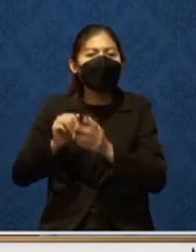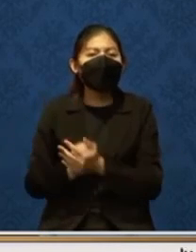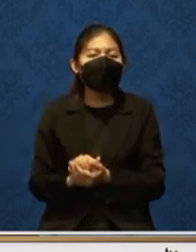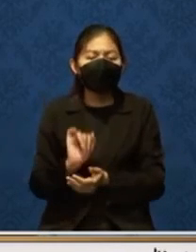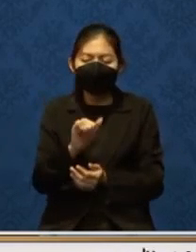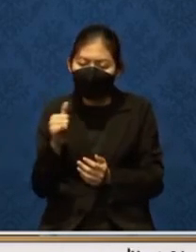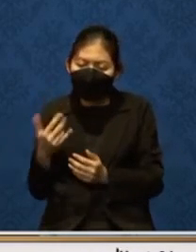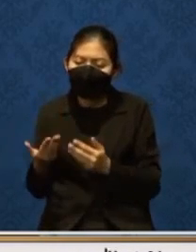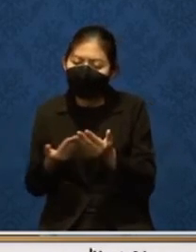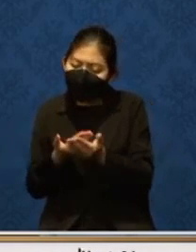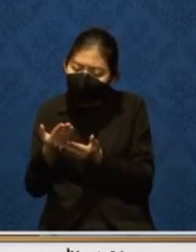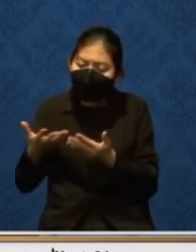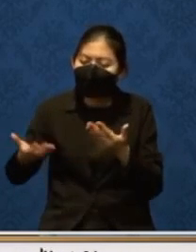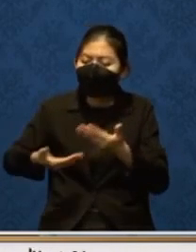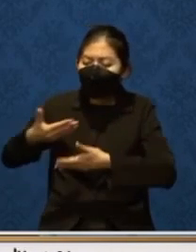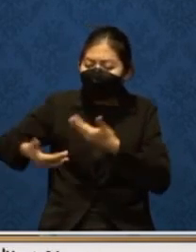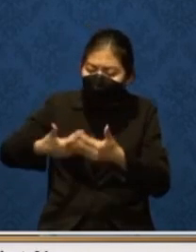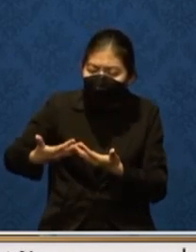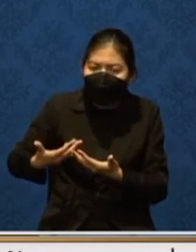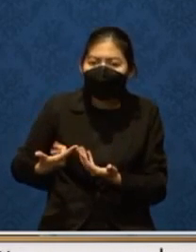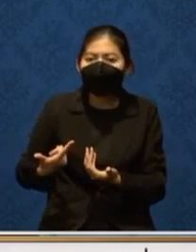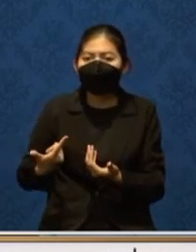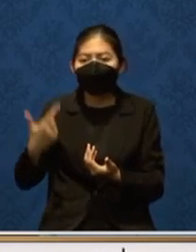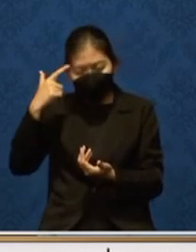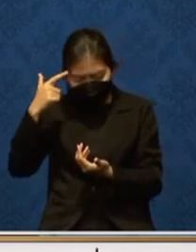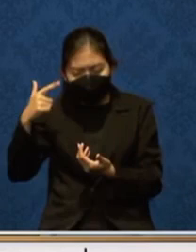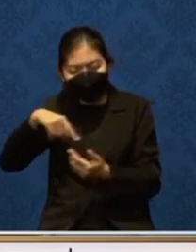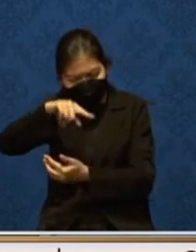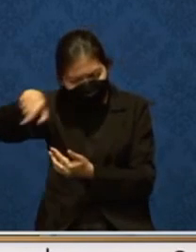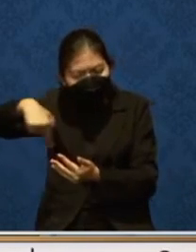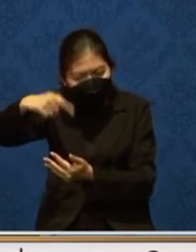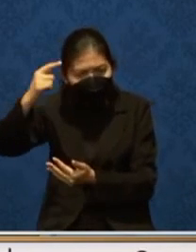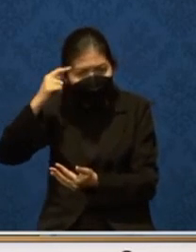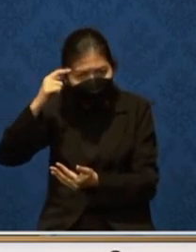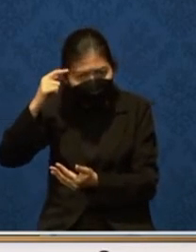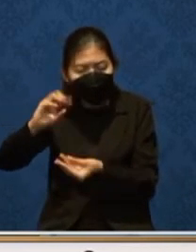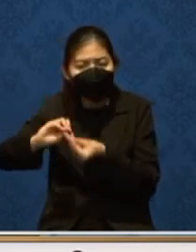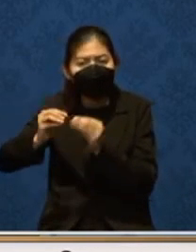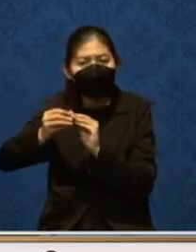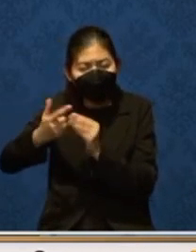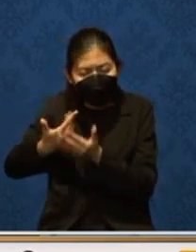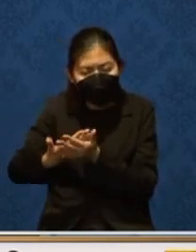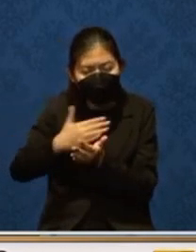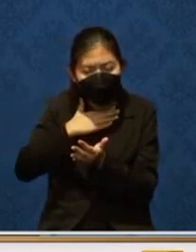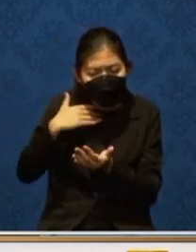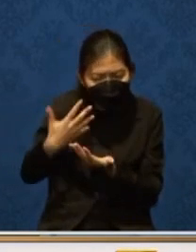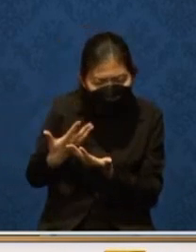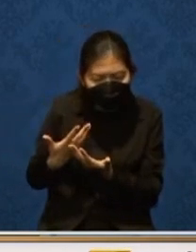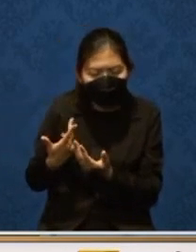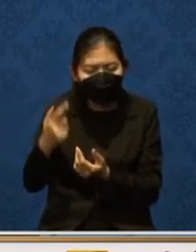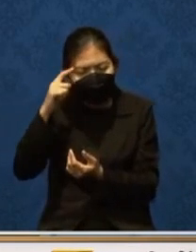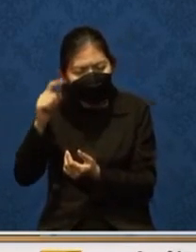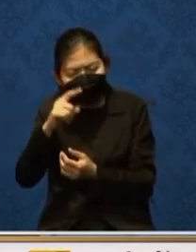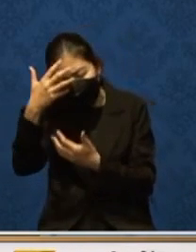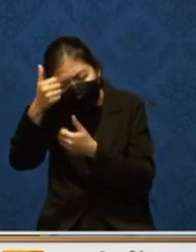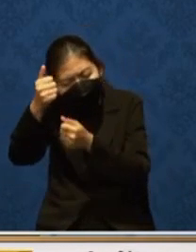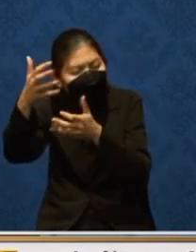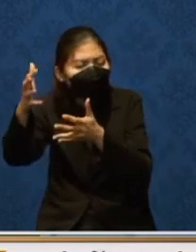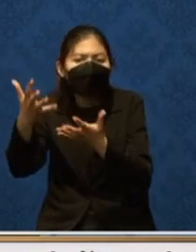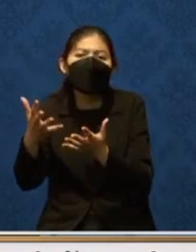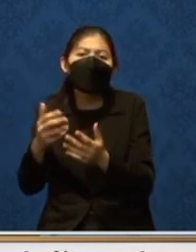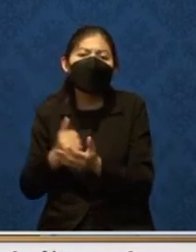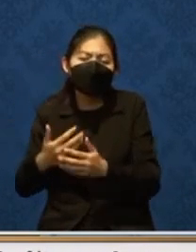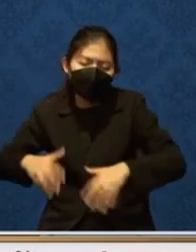มีการซือขายทาgiesสนธุรกรมที่ลวงรู้กัแค่ใครอบครัวตัวเลขกำไรขัดทุนกอาจจะไมไดตสนใสสนใจอะไรกมากนะ